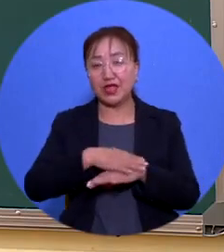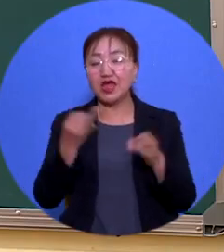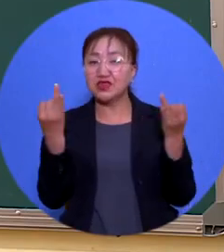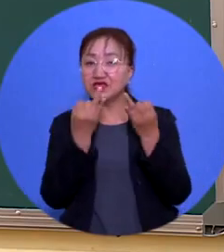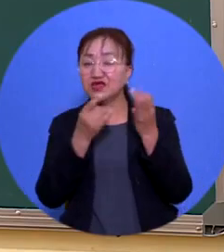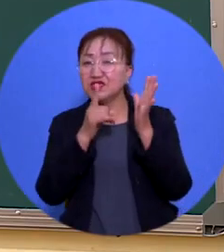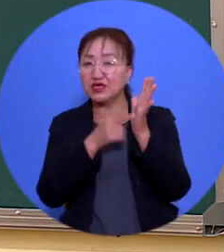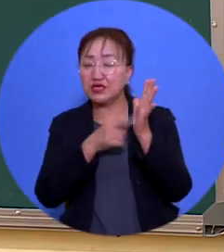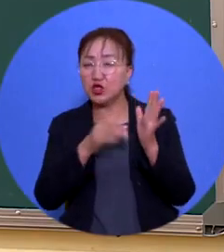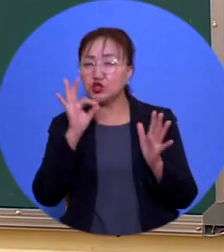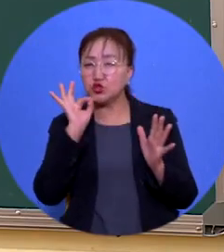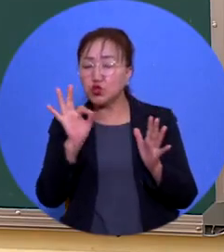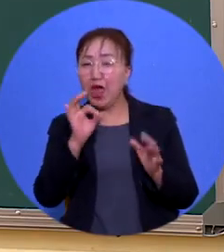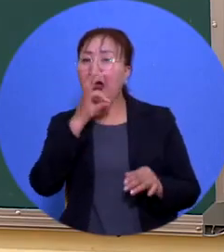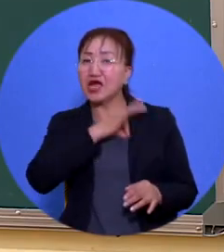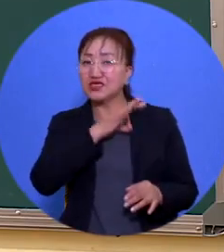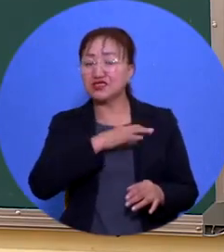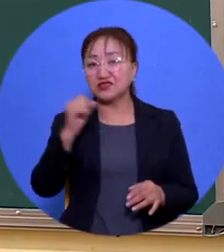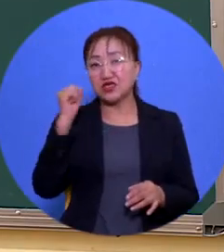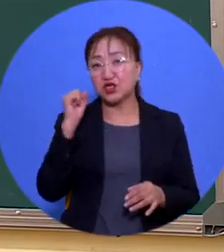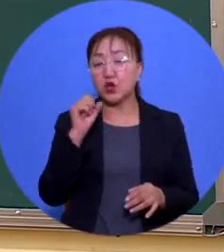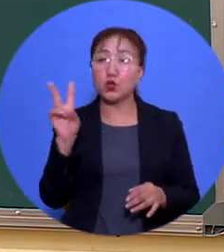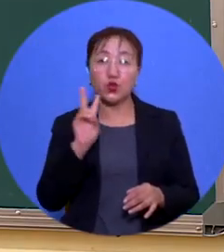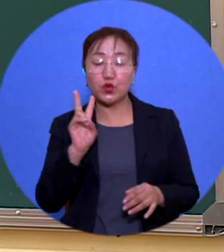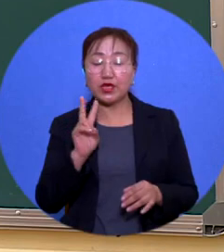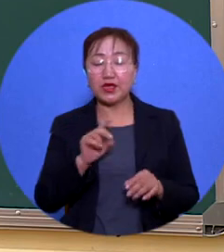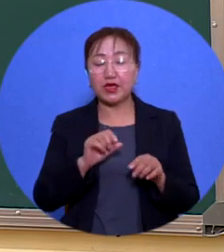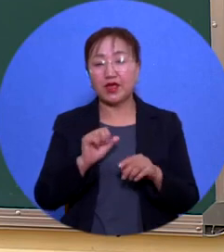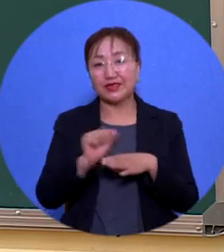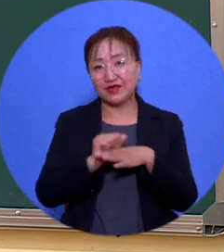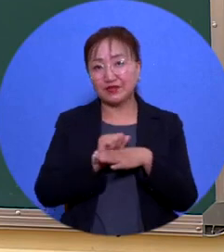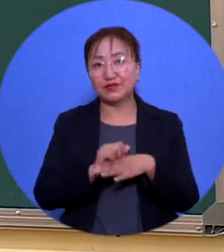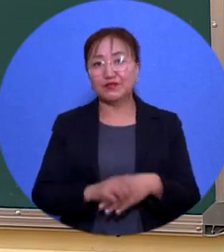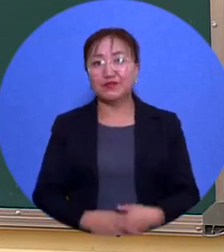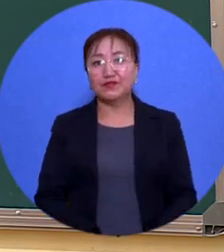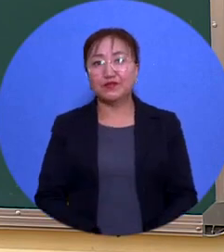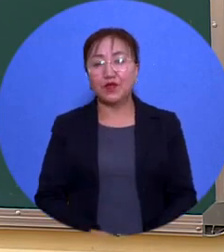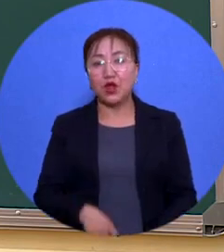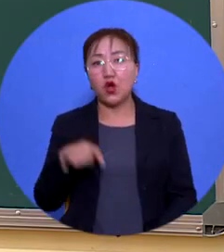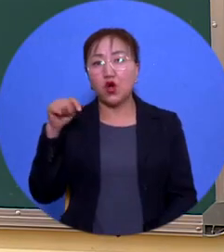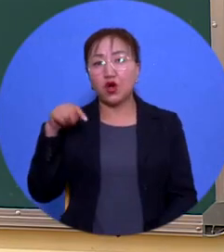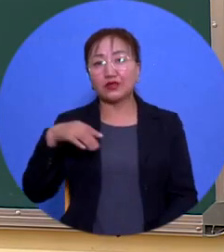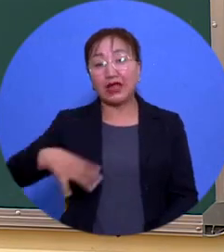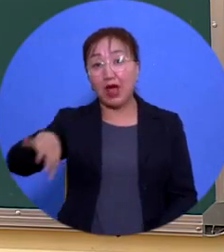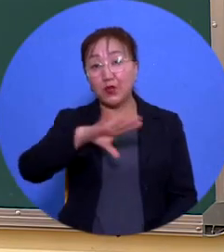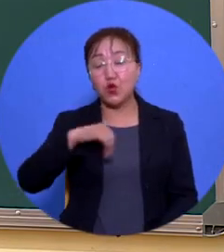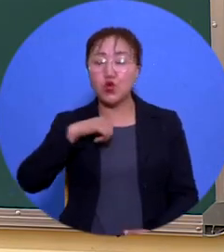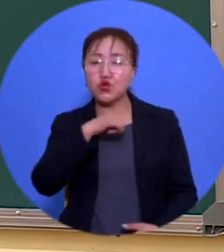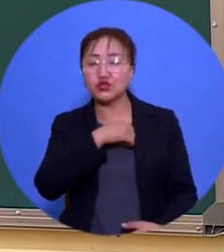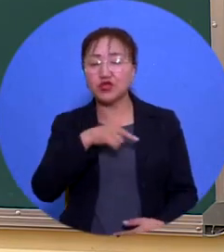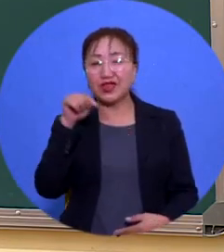зохистой ашиглаж чадаж байгаа юу гэсэн хичээлийг бэлтгэн хүргэж байна. За та бүхэн маань бас дотроо өөрсөндөө энэ асуултыг